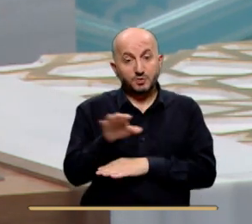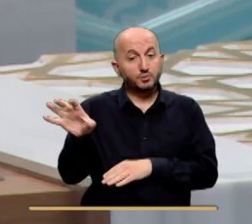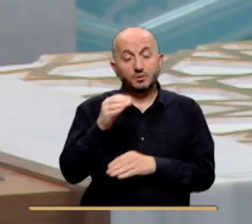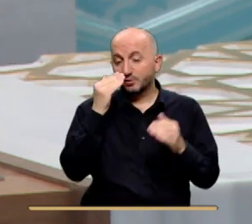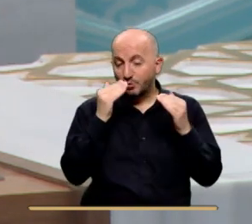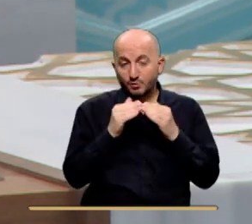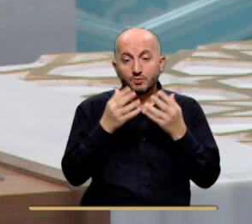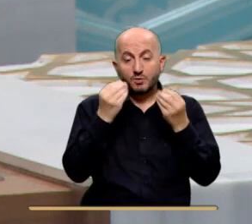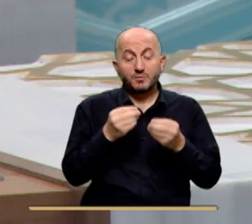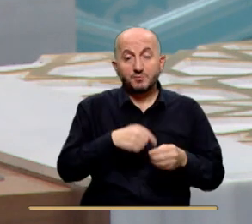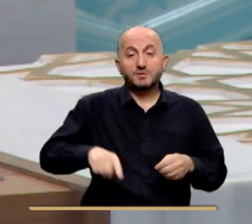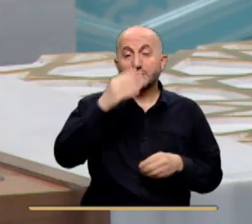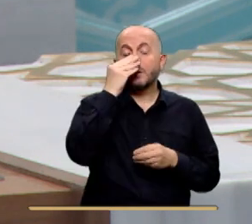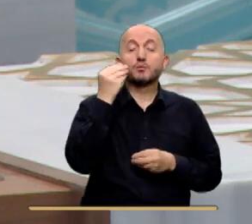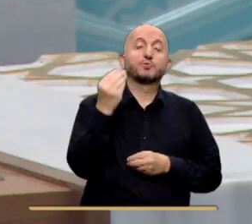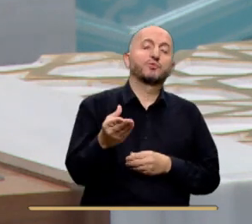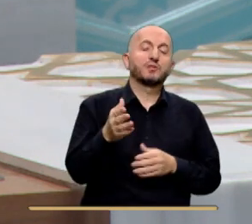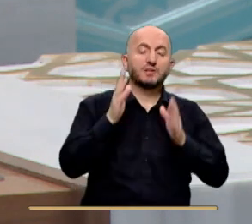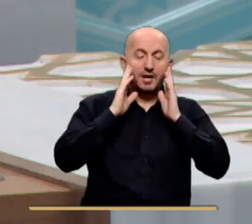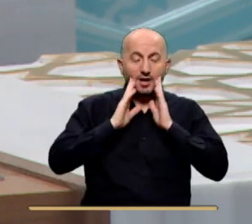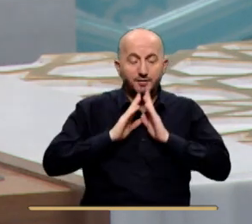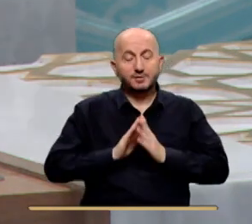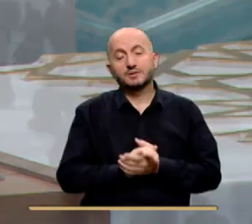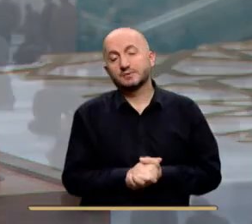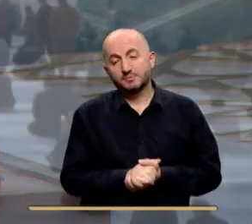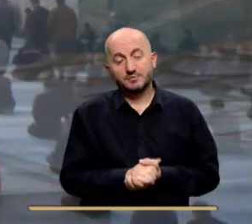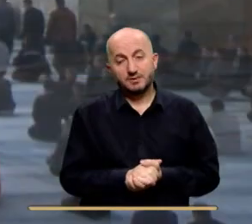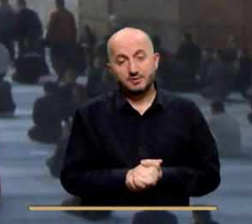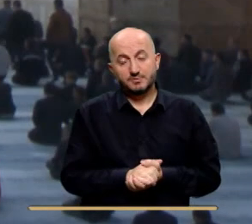tabi olmayı bizlere lütfeylesin. Amin.